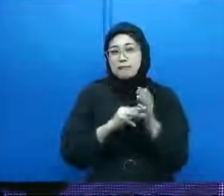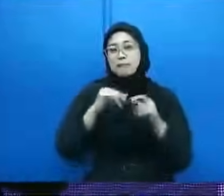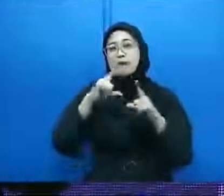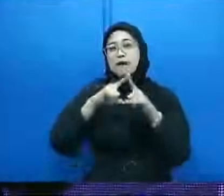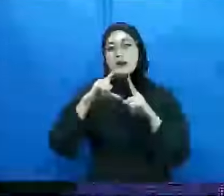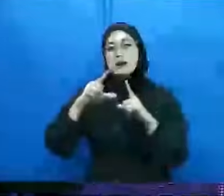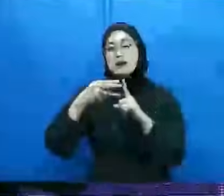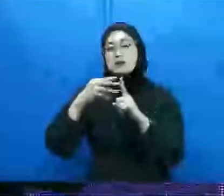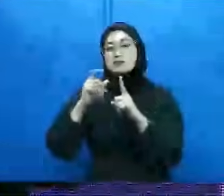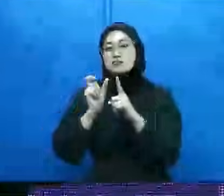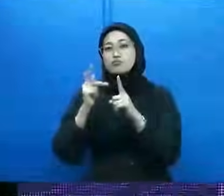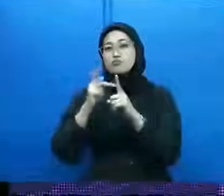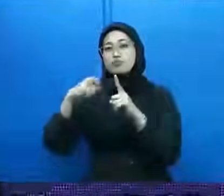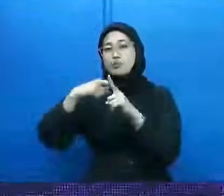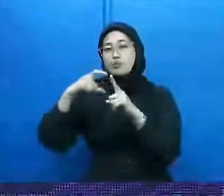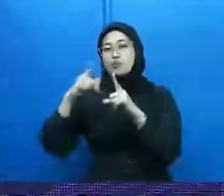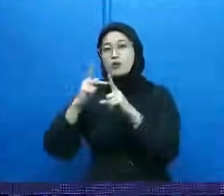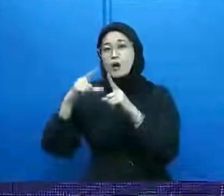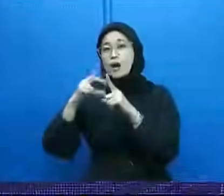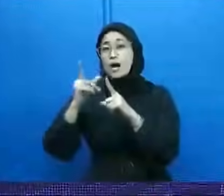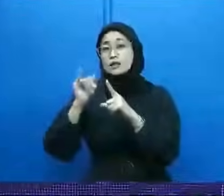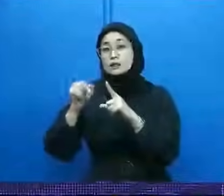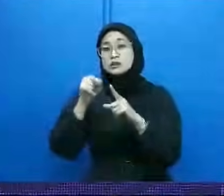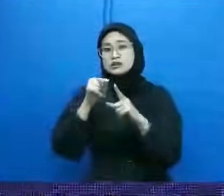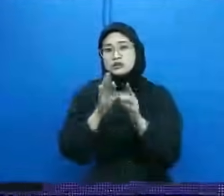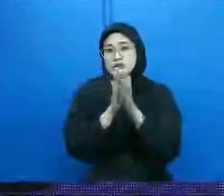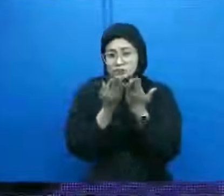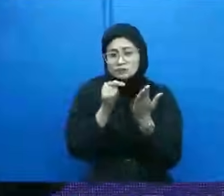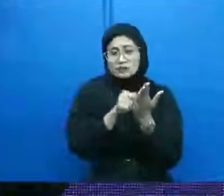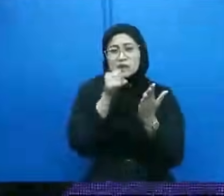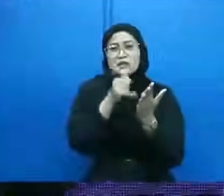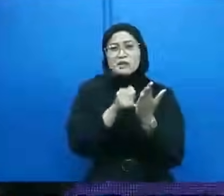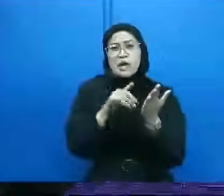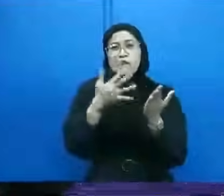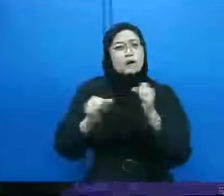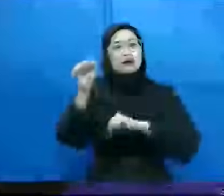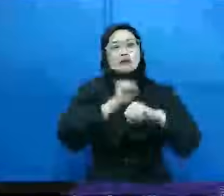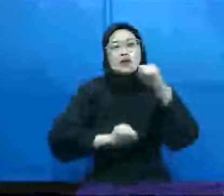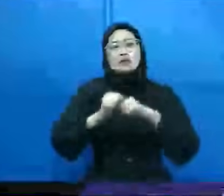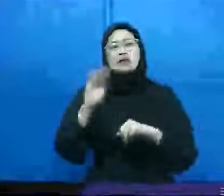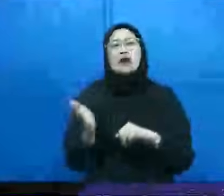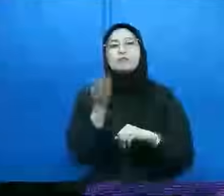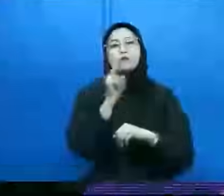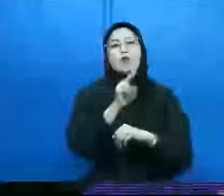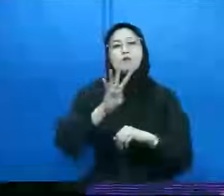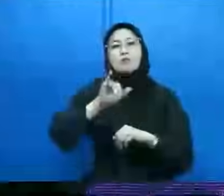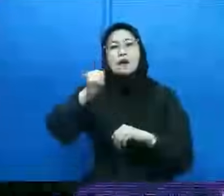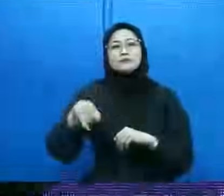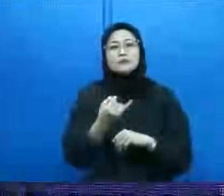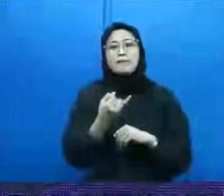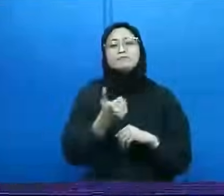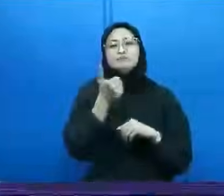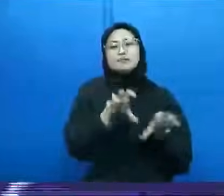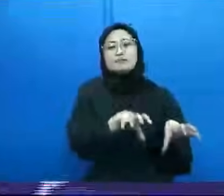isinya kegiatan Nabi dalam 24 jam secara umum bisa kita dalam kehidupan. Jadi yang saya maksudkan,